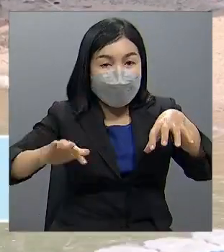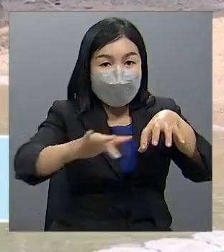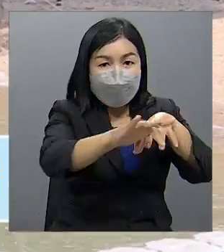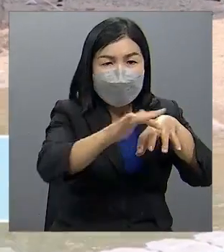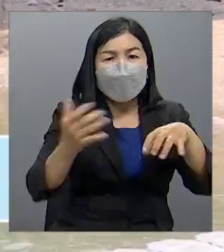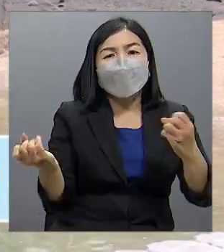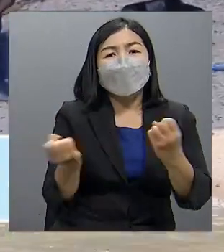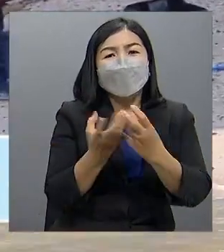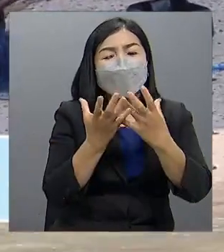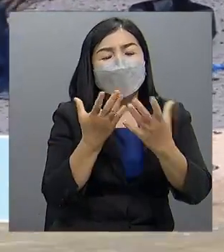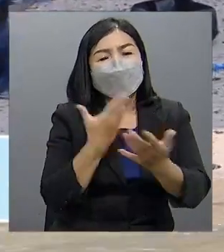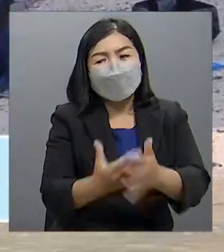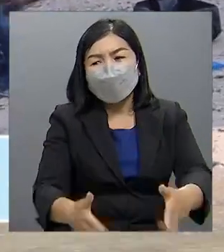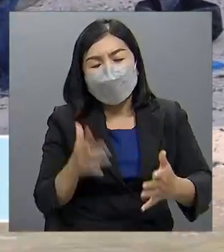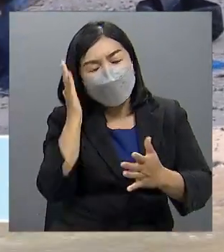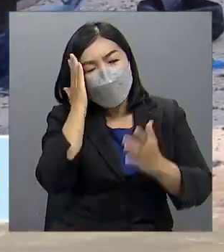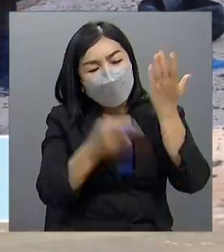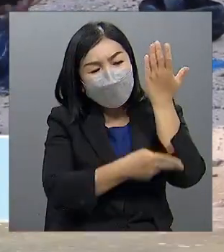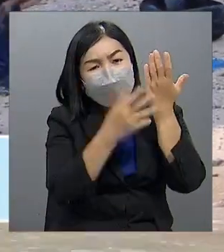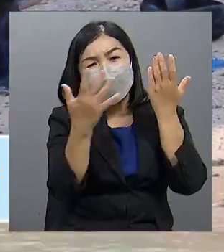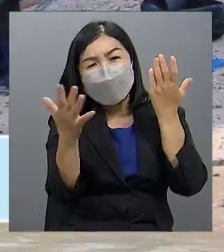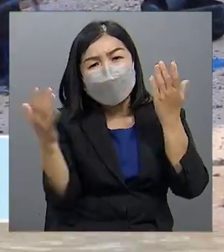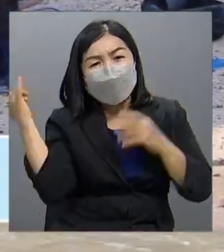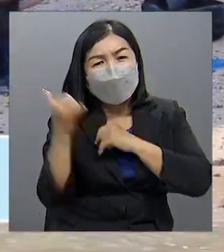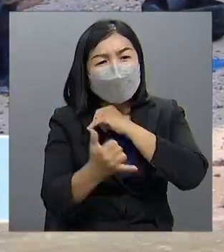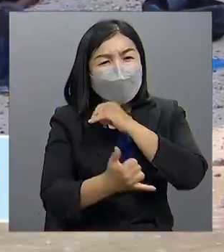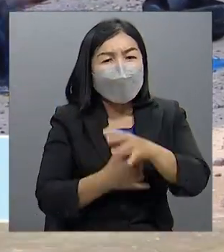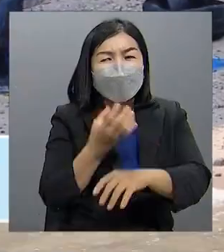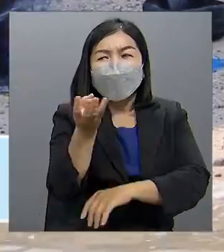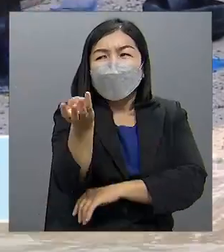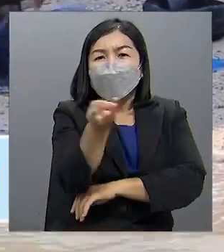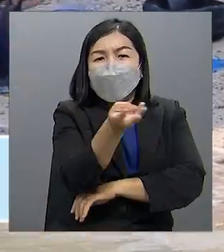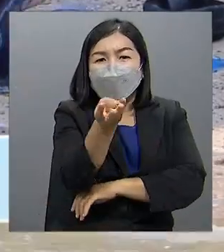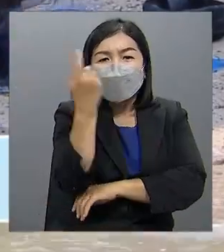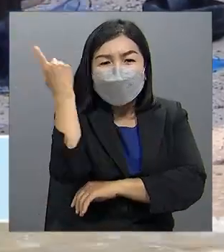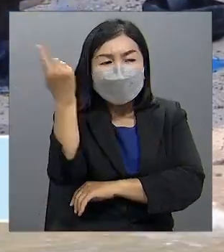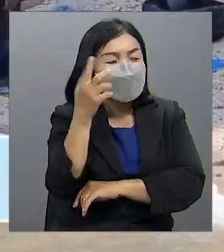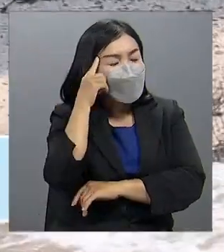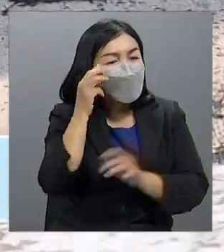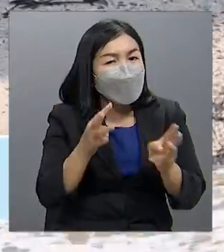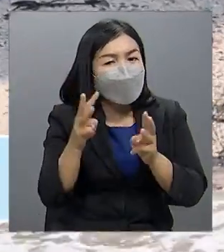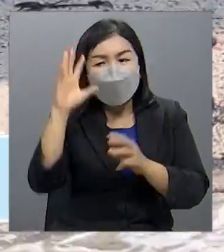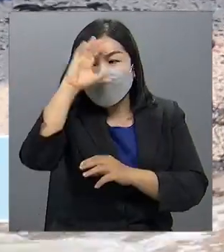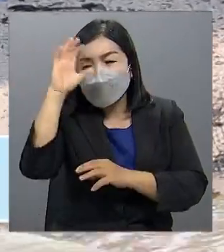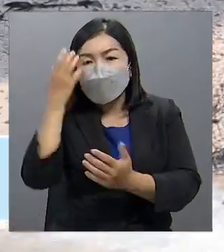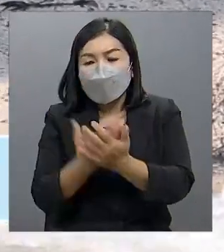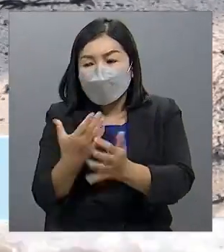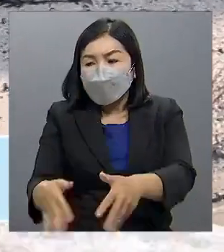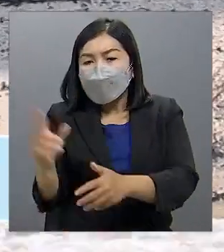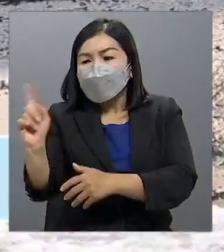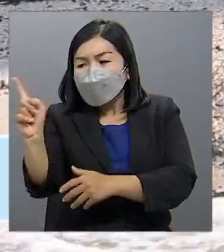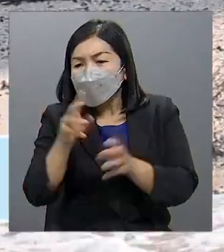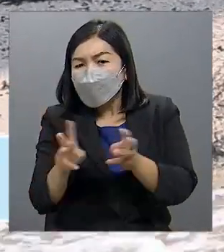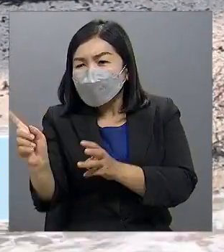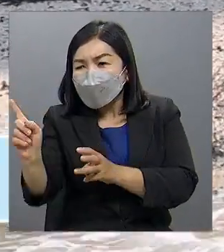ายได้ค่ะเพราะว่านักท่องเที่ยวเนี่ยเดินทางมาเที่ยวที่เกาะน้อยลงค่ะจึงหาทางออกสร้างรายได้ให้กับครอบครัวด้วยความที่คุณธิดารัต